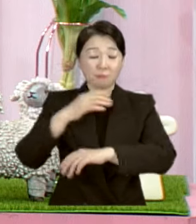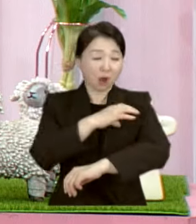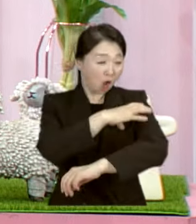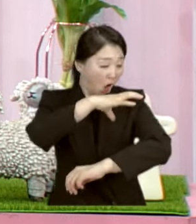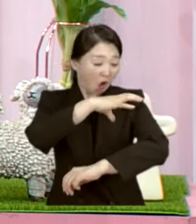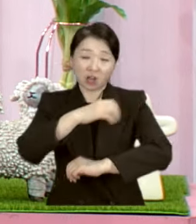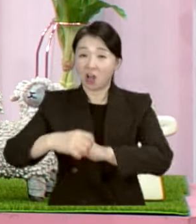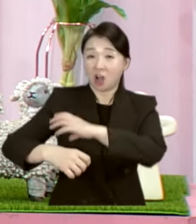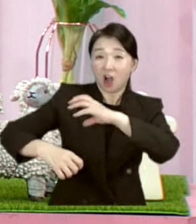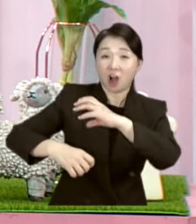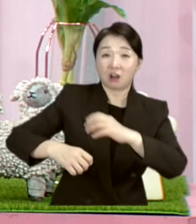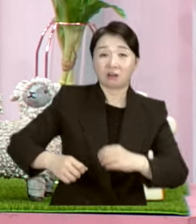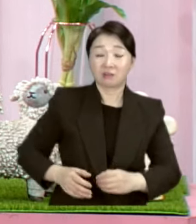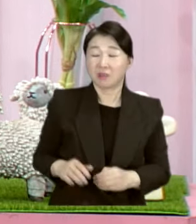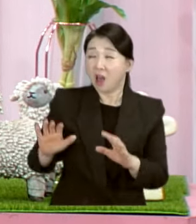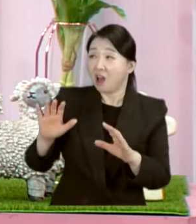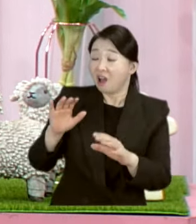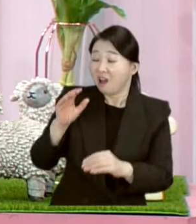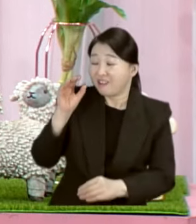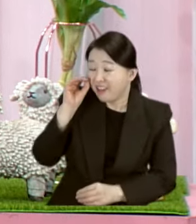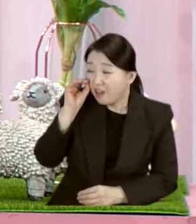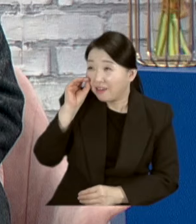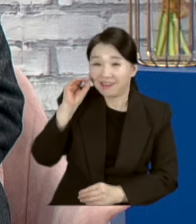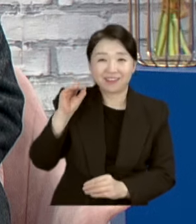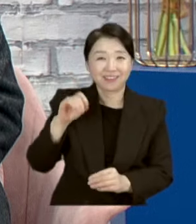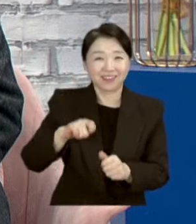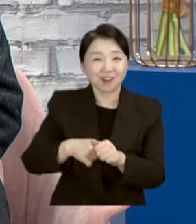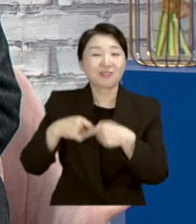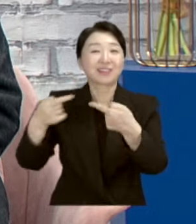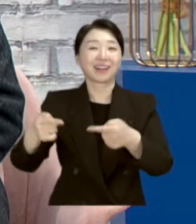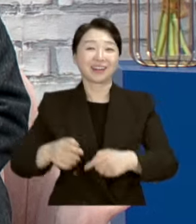팔뚝이 이만했거든요. 살짝 쫄아가지고 교회 갔는데